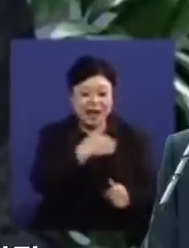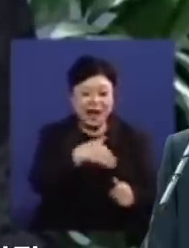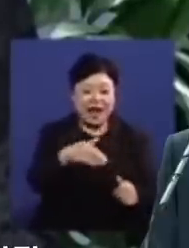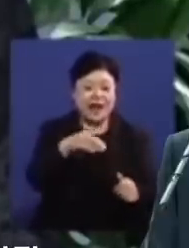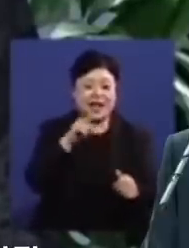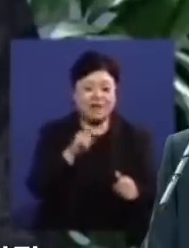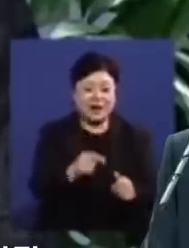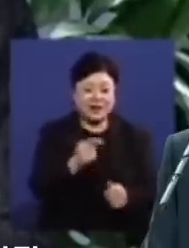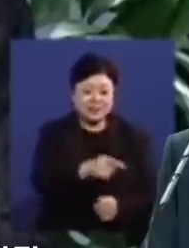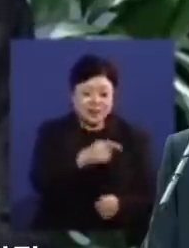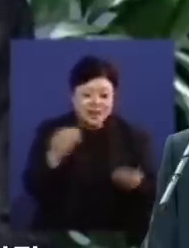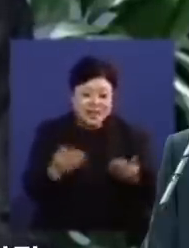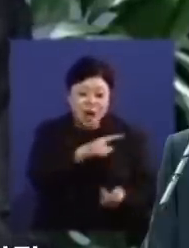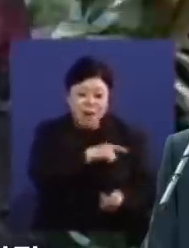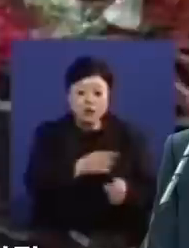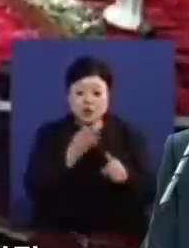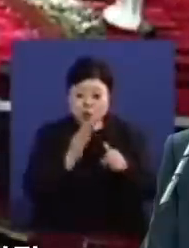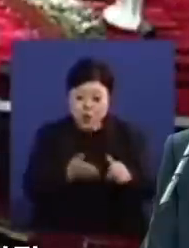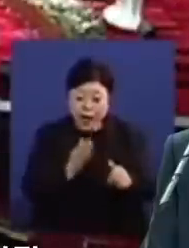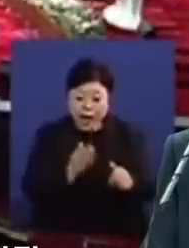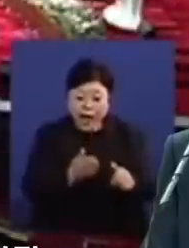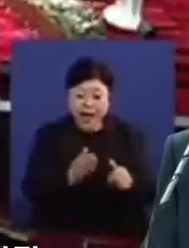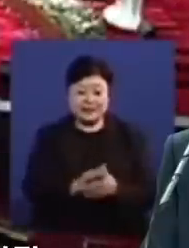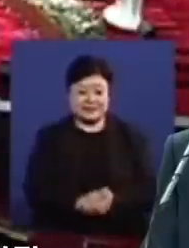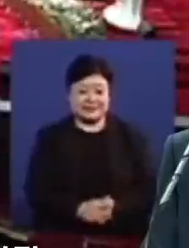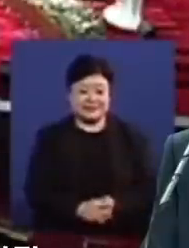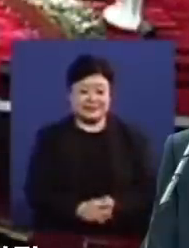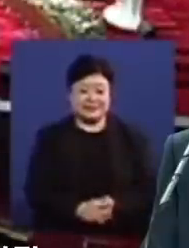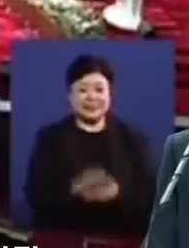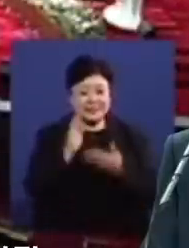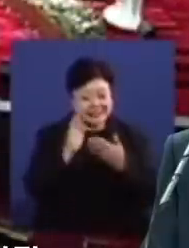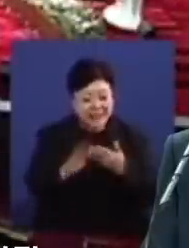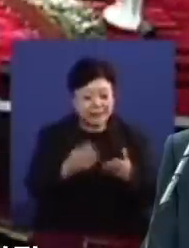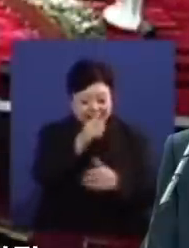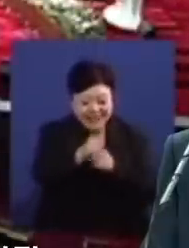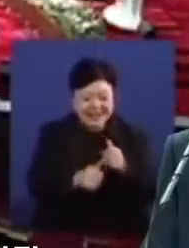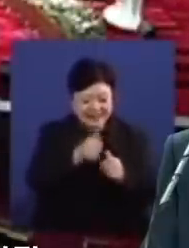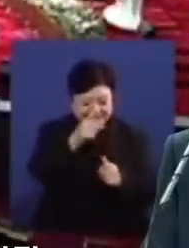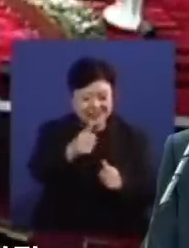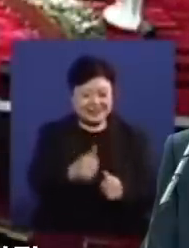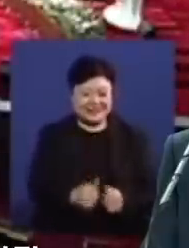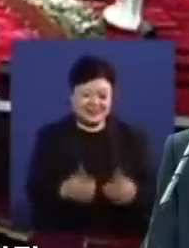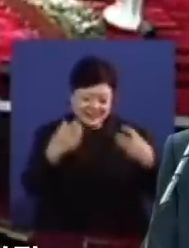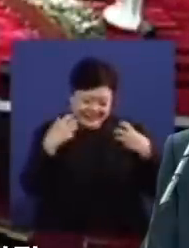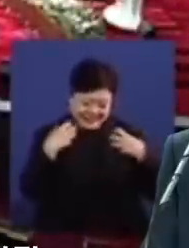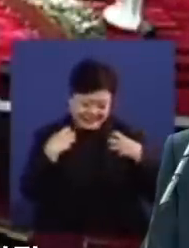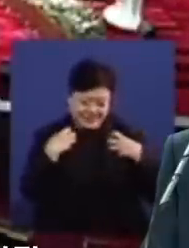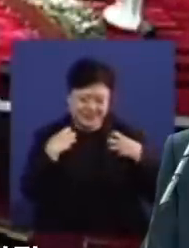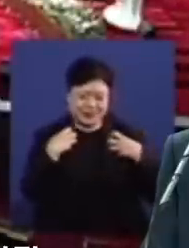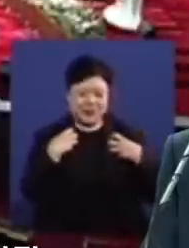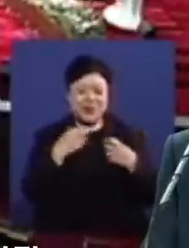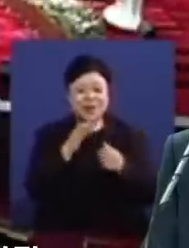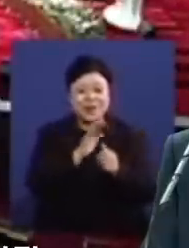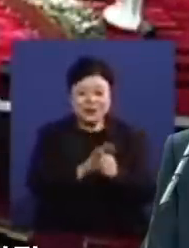하나님의 일을 먼저 구하면 그 다음 일은 하나님이